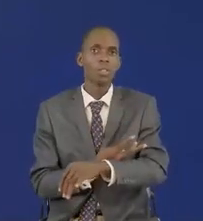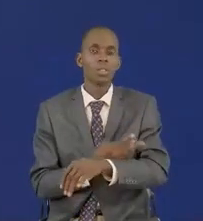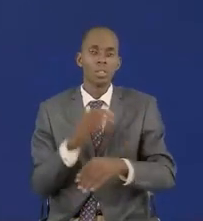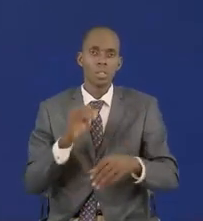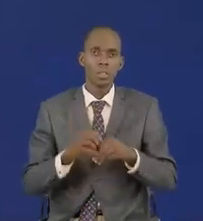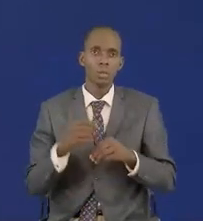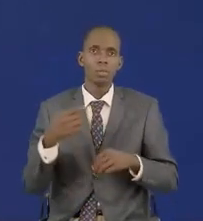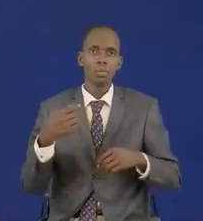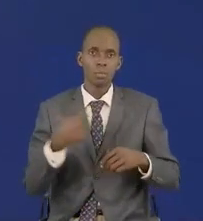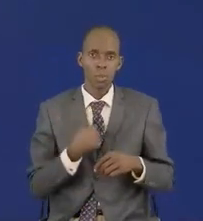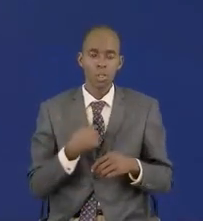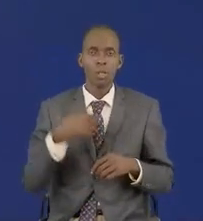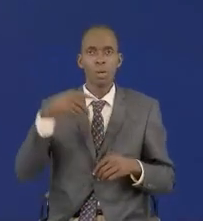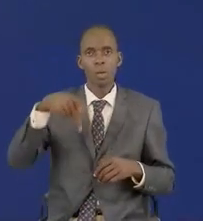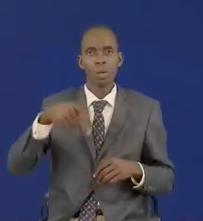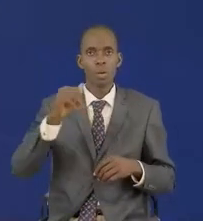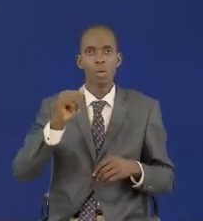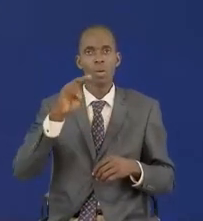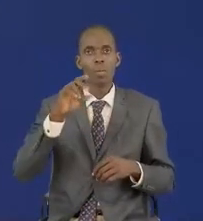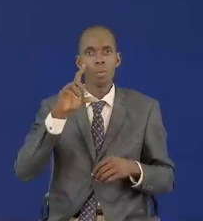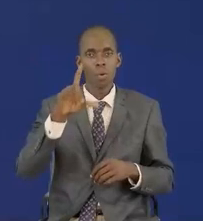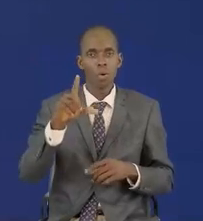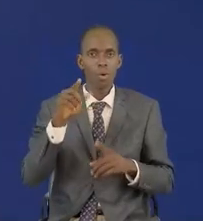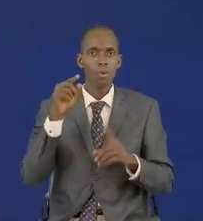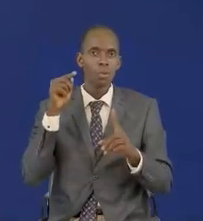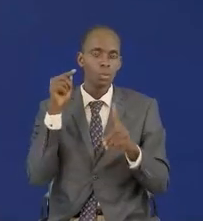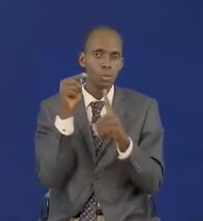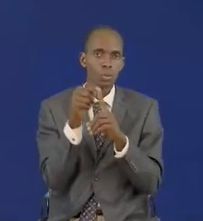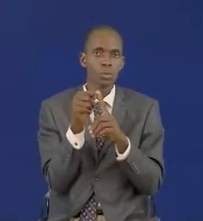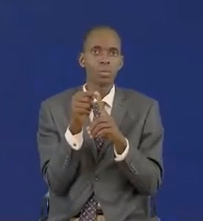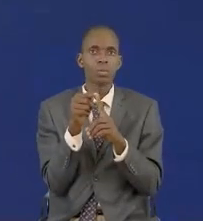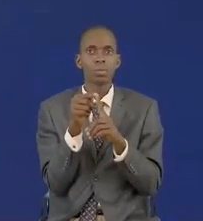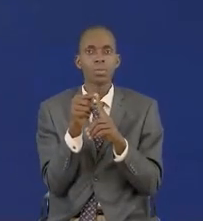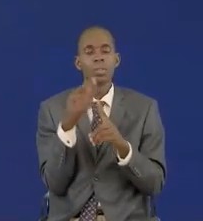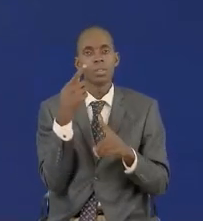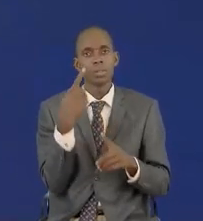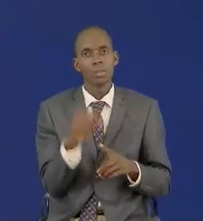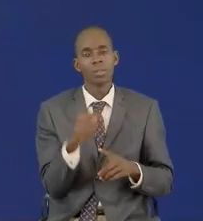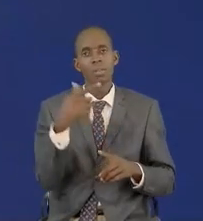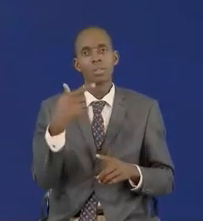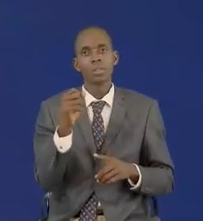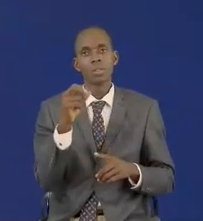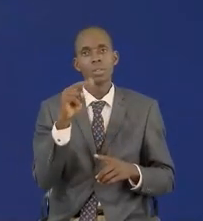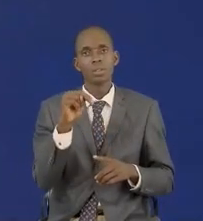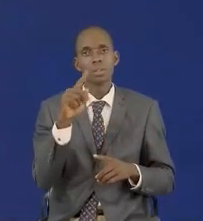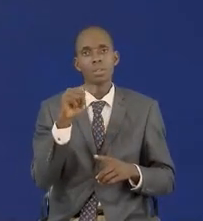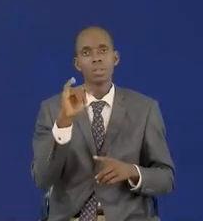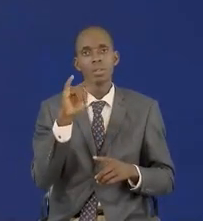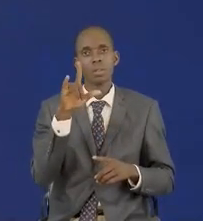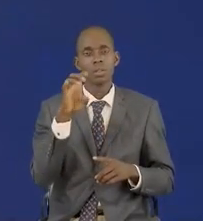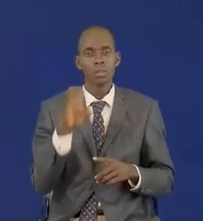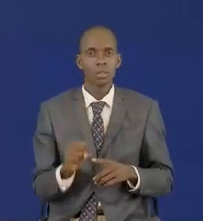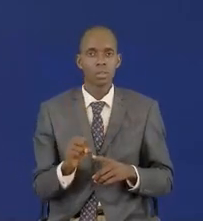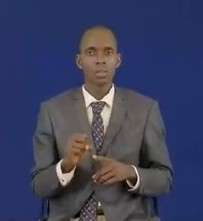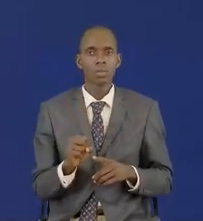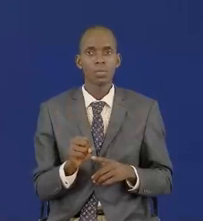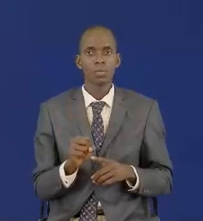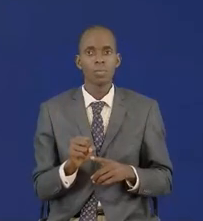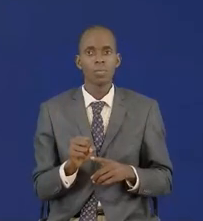à moi Paul la même personne Jésus est puissant en moi pour les païens 9